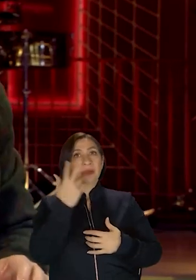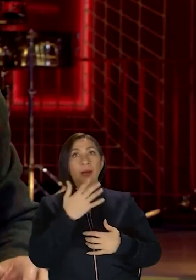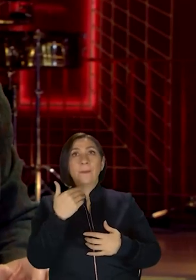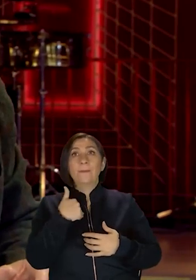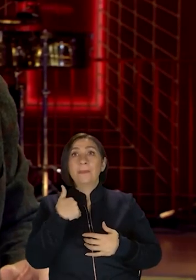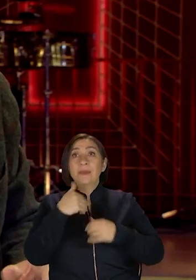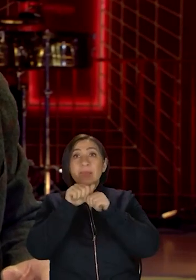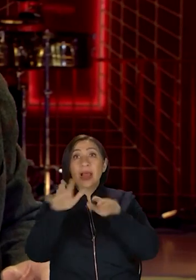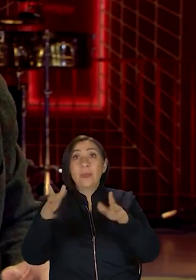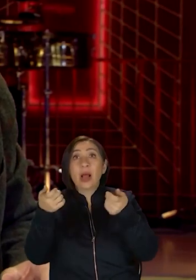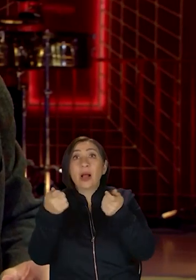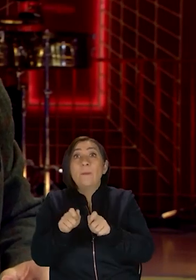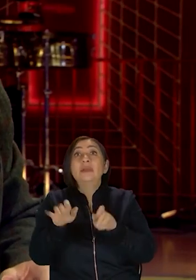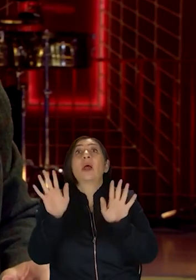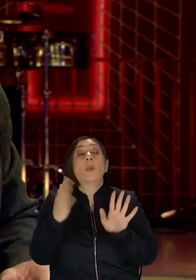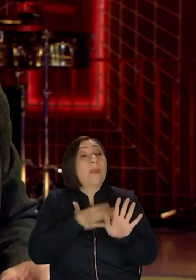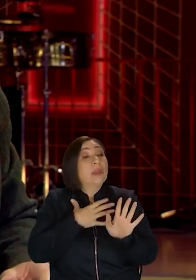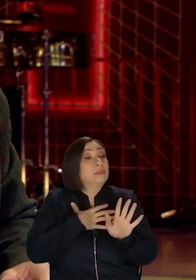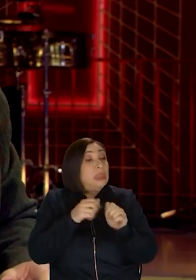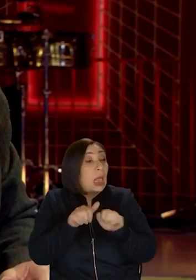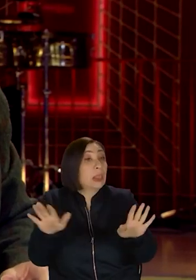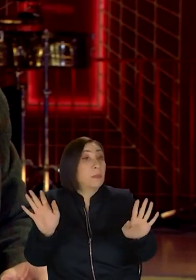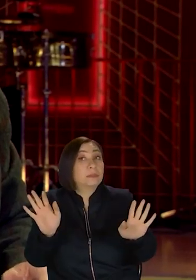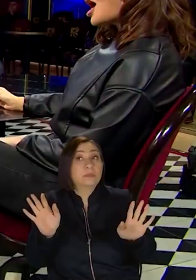benim yayınımı evde. Nasıl kapattırırsın? Bu benim yayınım.